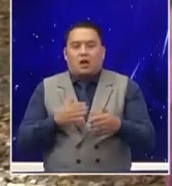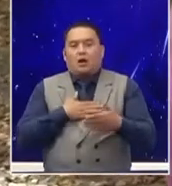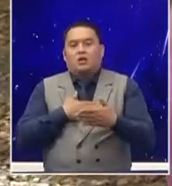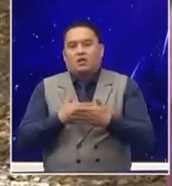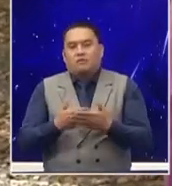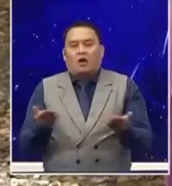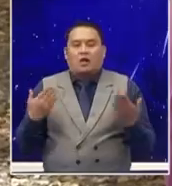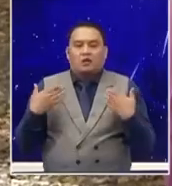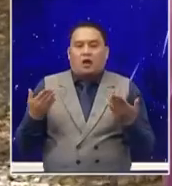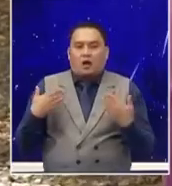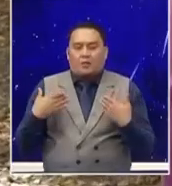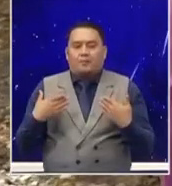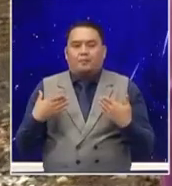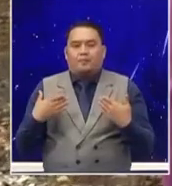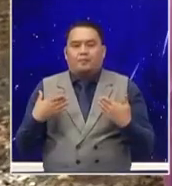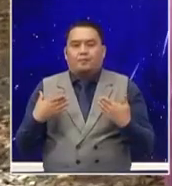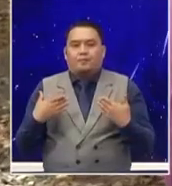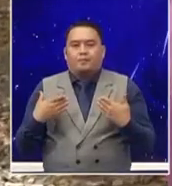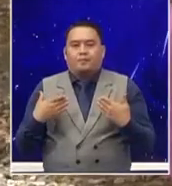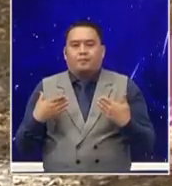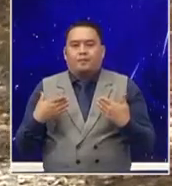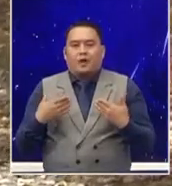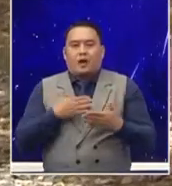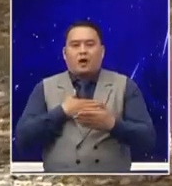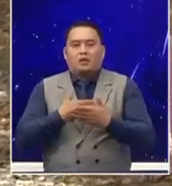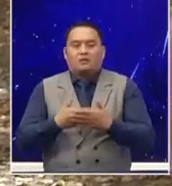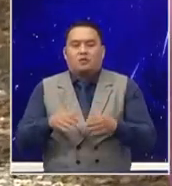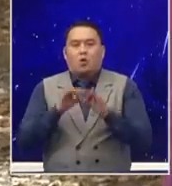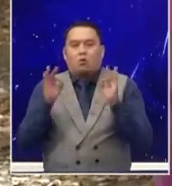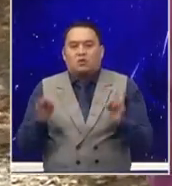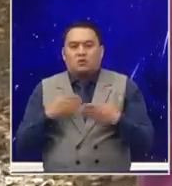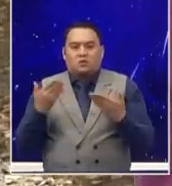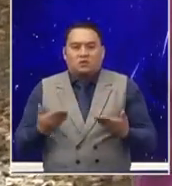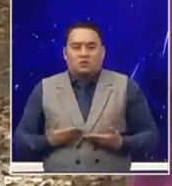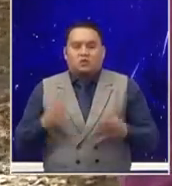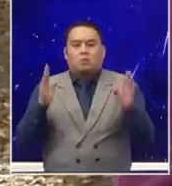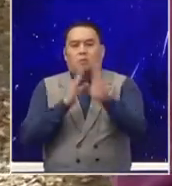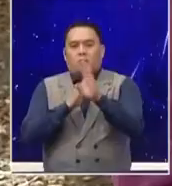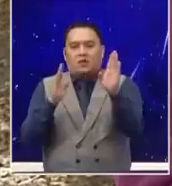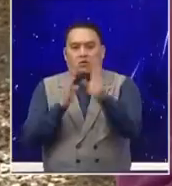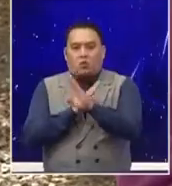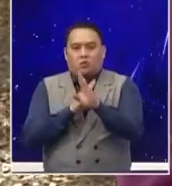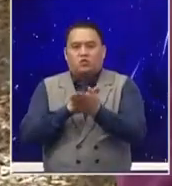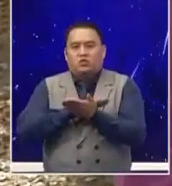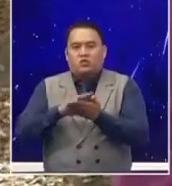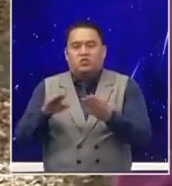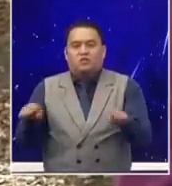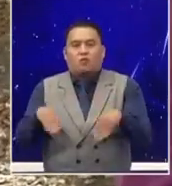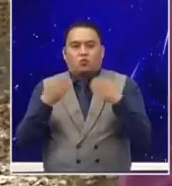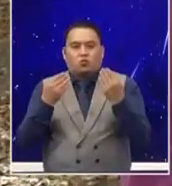активно отдыхаем. То есть ведем активный образ жизни на природе, как говорится. Чистый